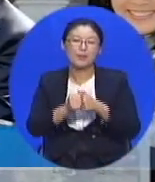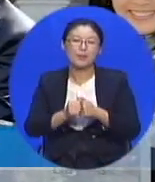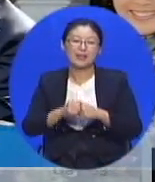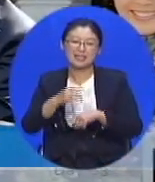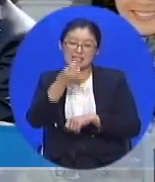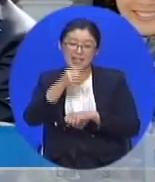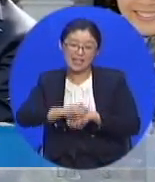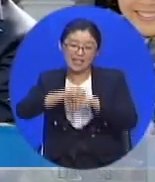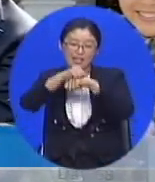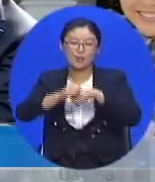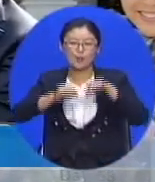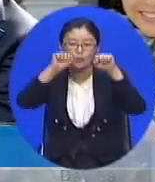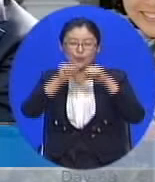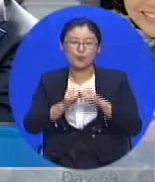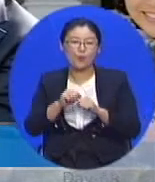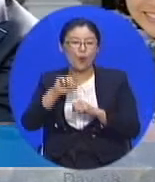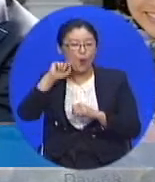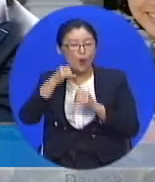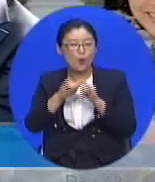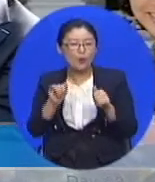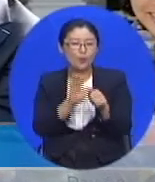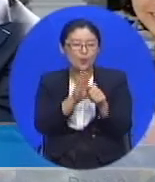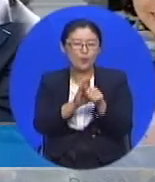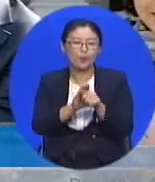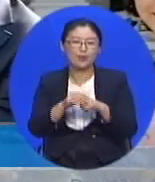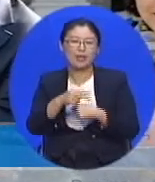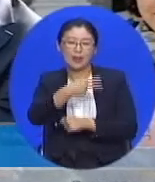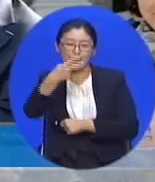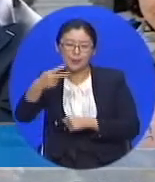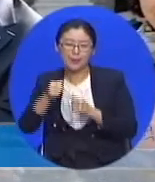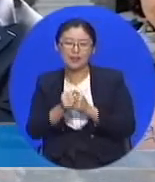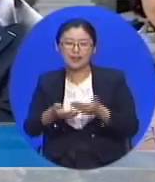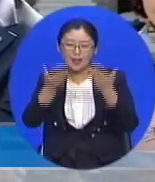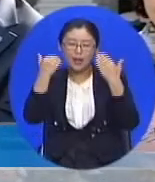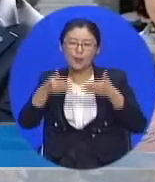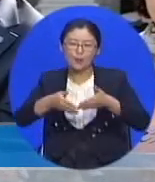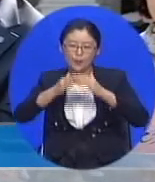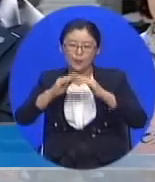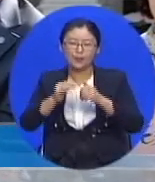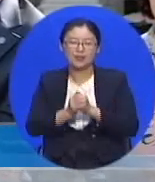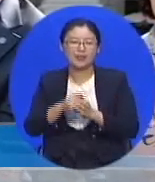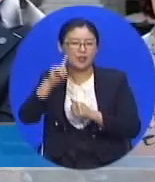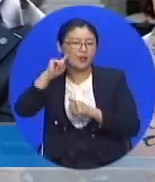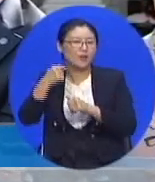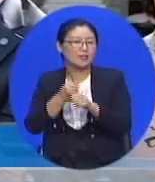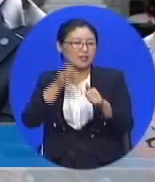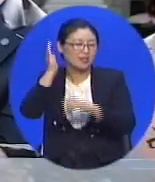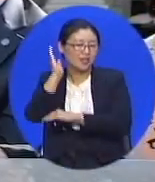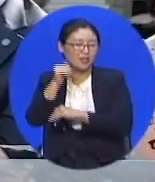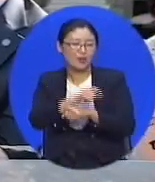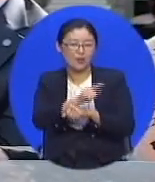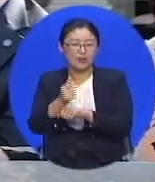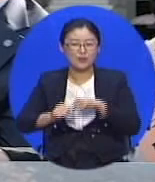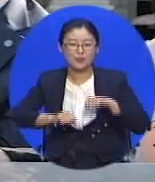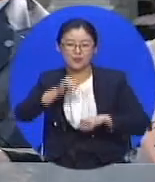운동, 불우웃 돕기 성금 모금, 베트남 학교 지어주기, 김만덕 정신강연 등 다양한 활동을 펼치고